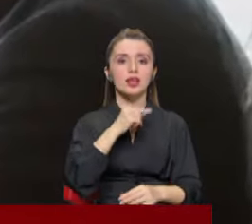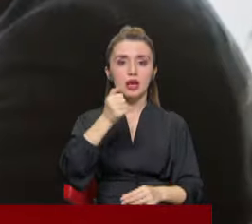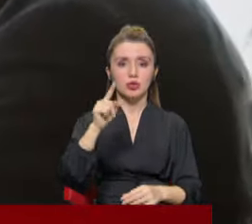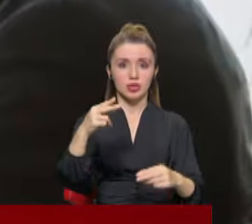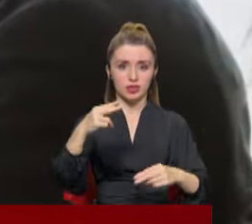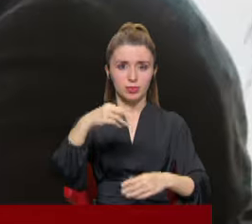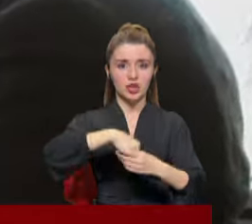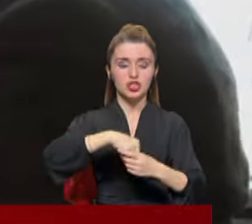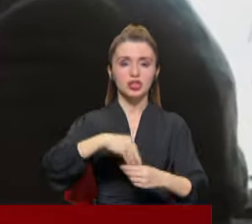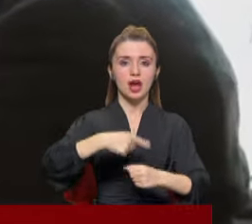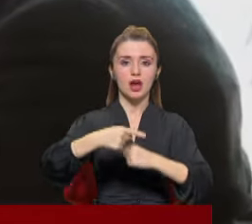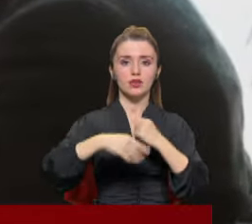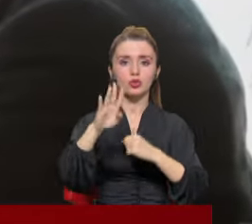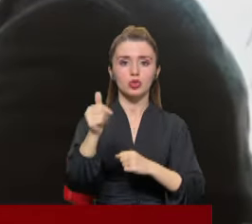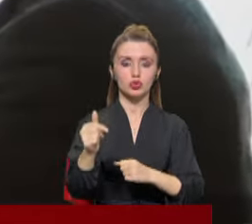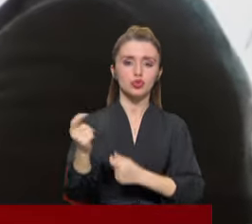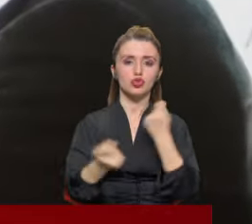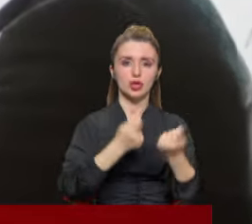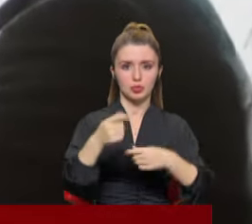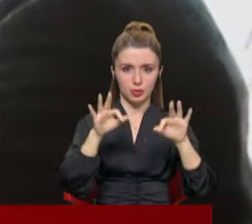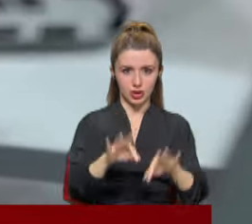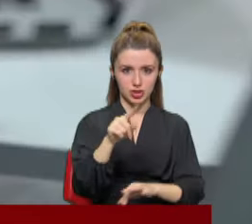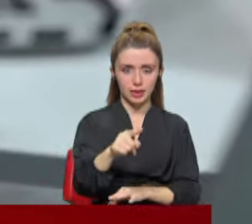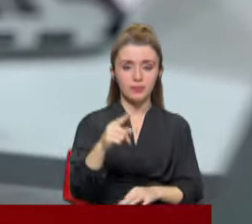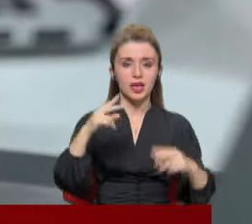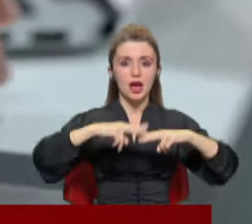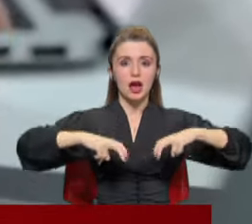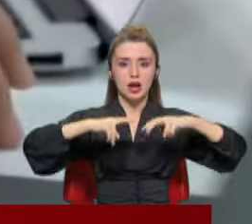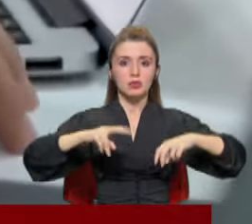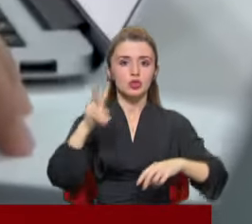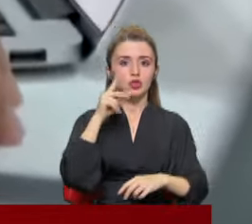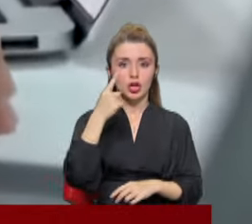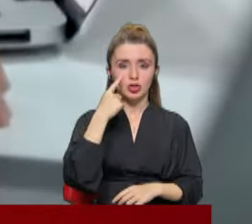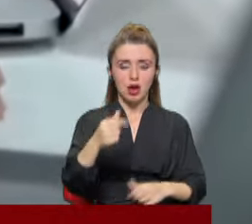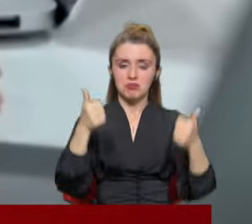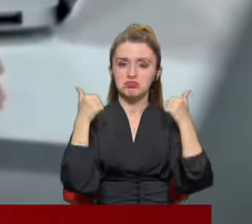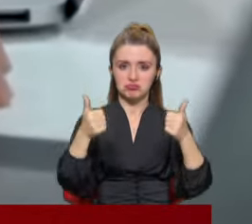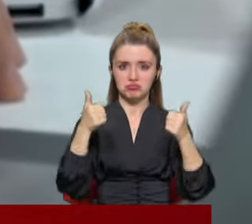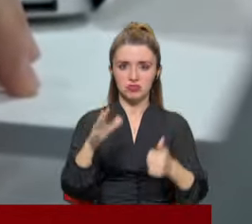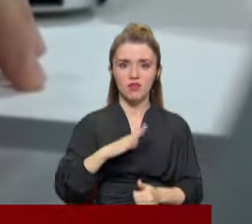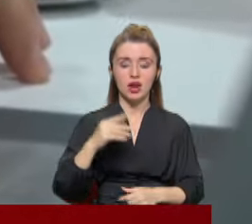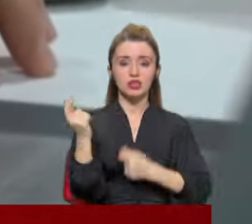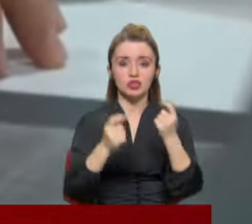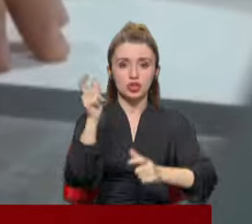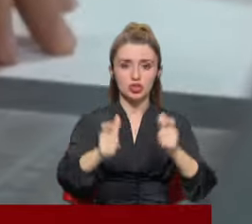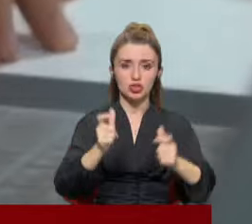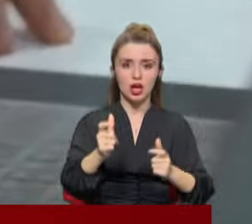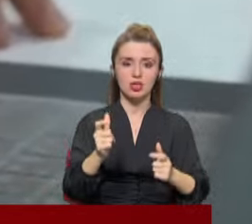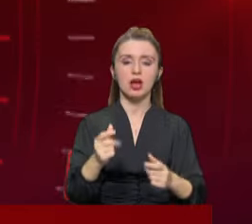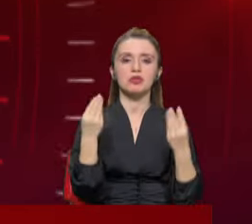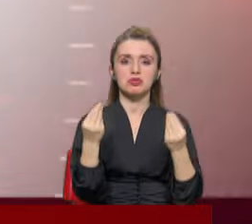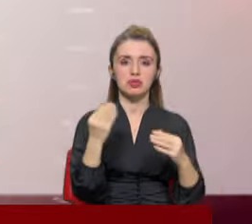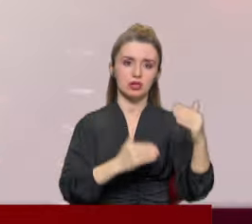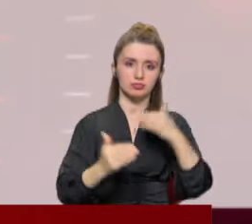firmada haftada 4 gün mesai pilot olarak uygulandı. Araştırmanın sonuçları olumlu geldi. Çalışanların verimliliği